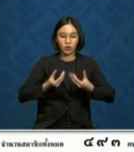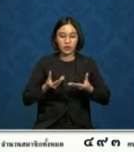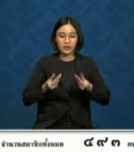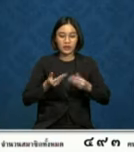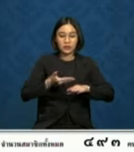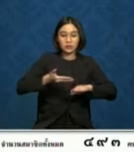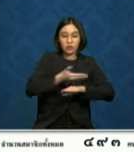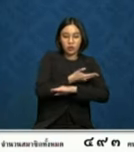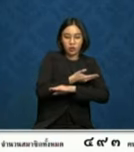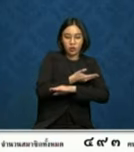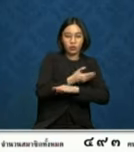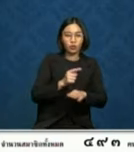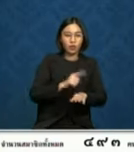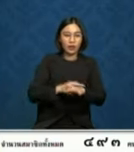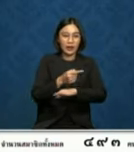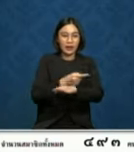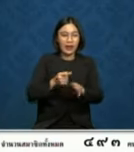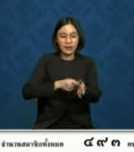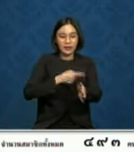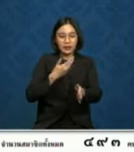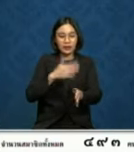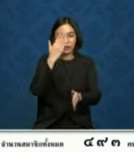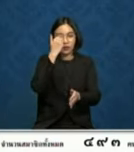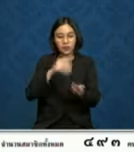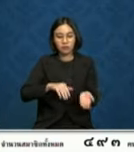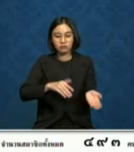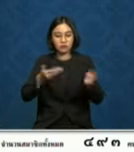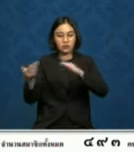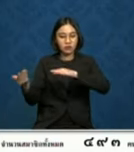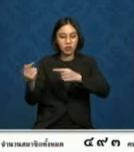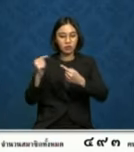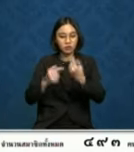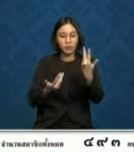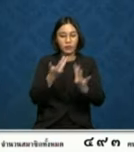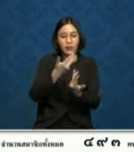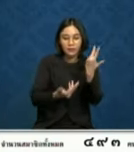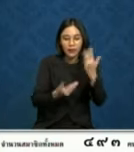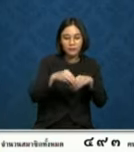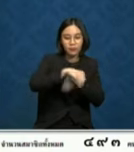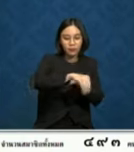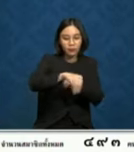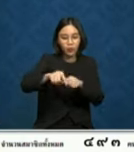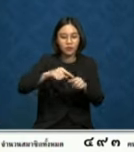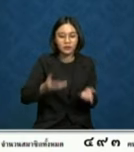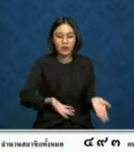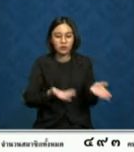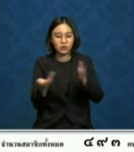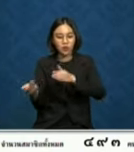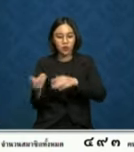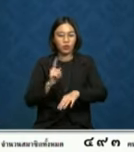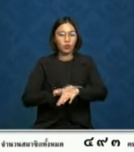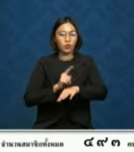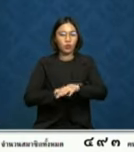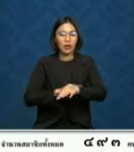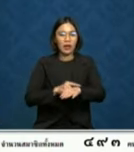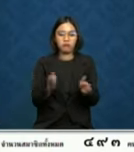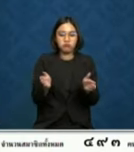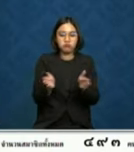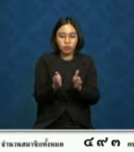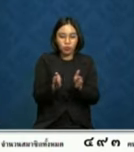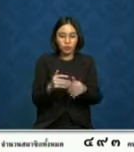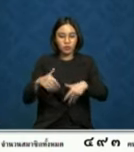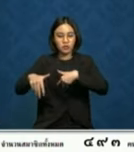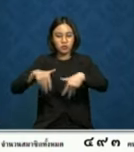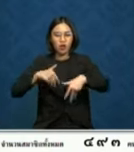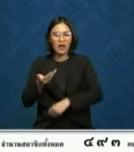ก่อนอยู่แล้วนะครับมาเป็นเวลานานนะครับต้องรื้อถอนอ่าพืชผลอาสินของเขาออกไปนะครับโดยให้ระยะเวลาอันสั้นนะครับชาว